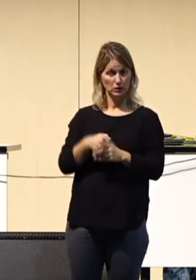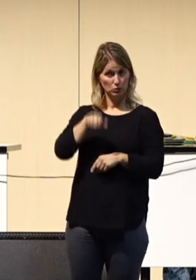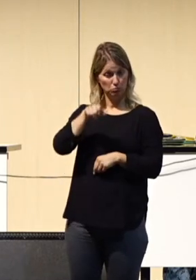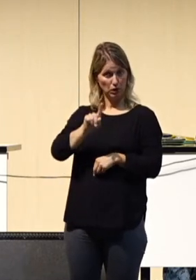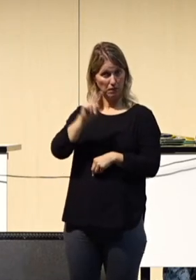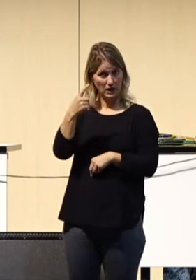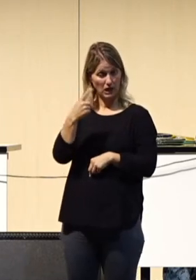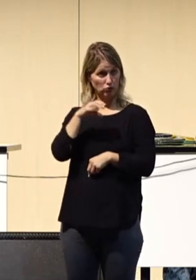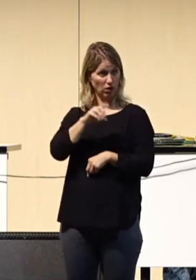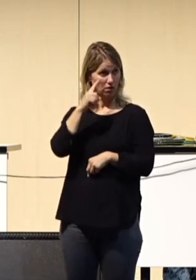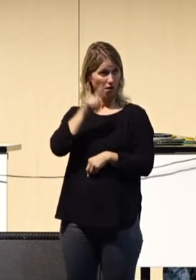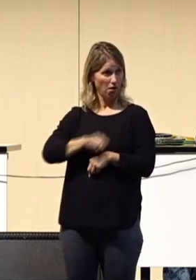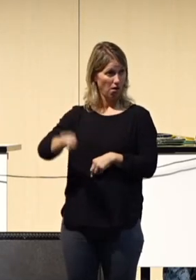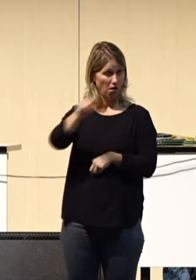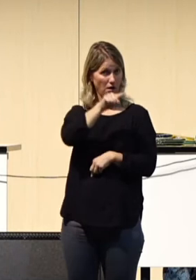den Stadträten